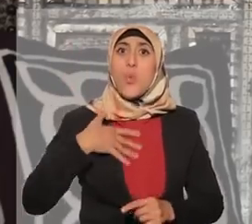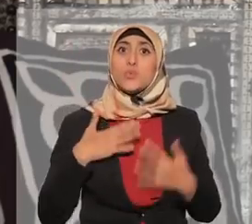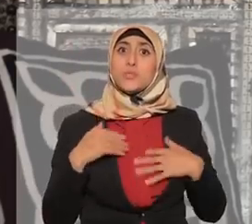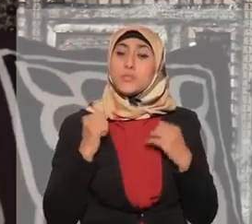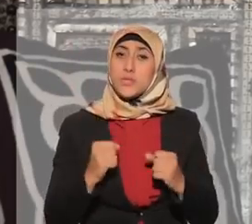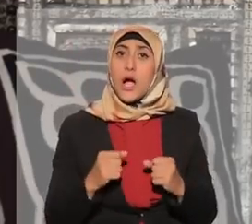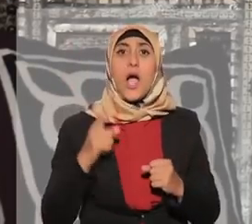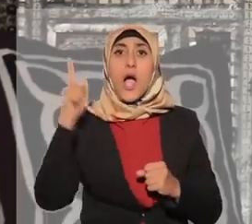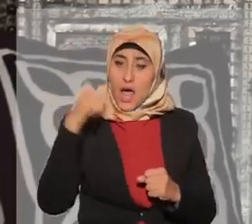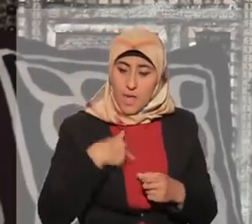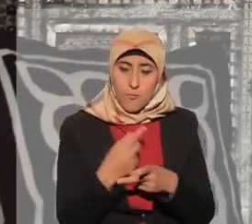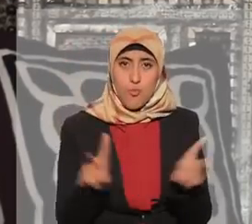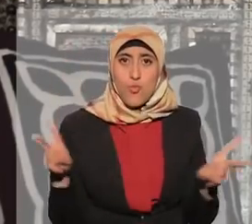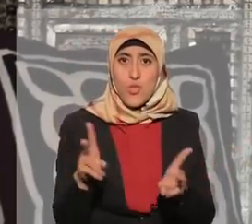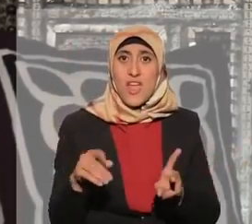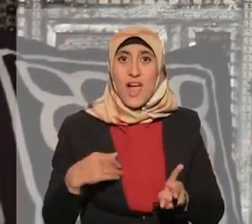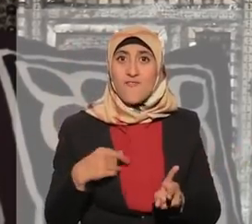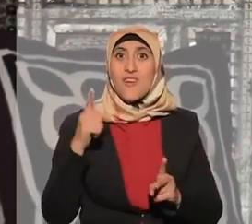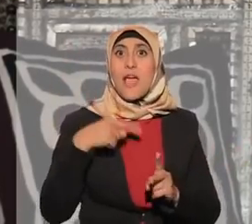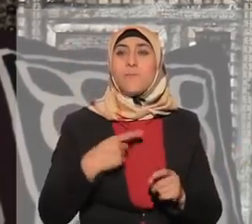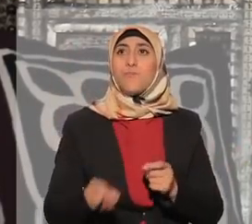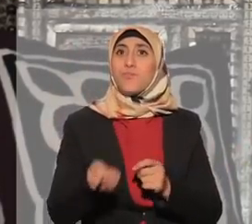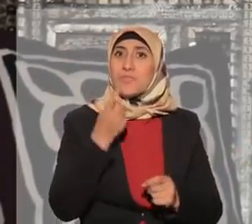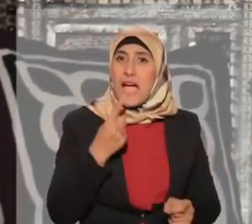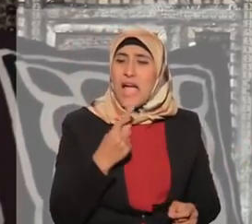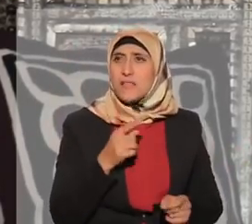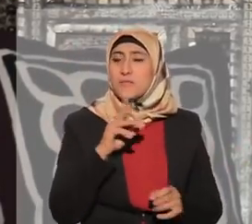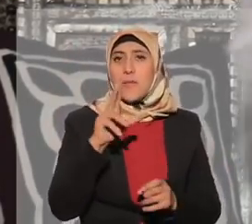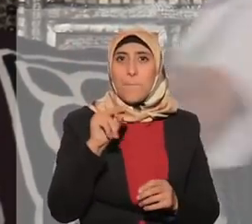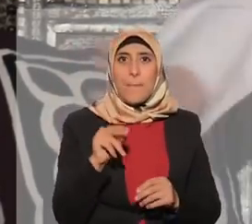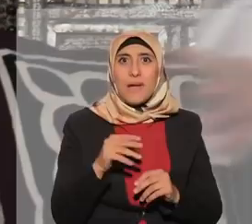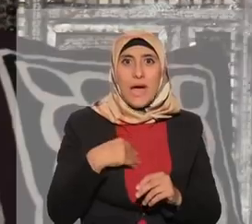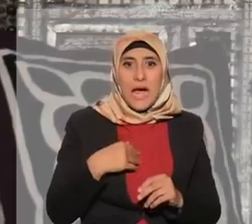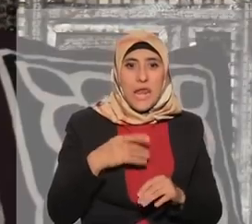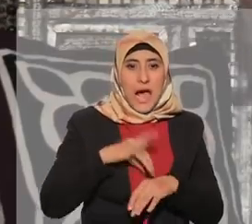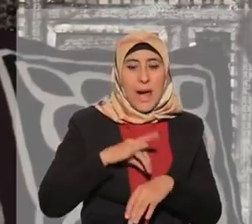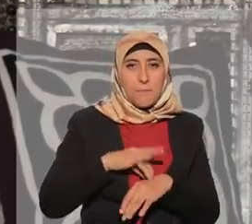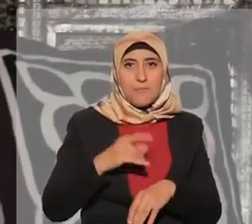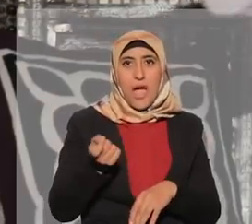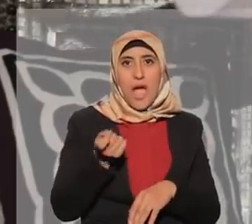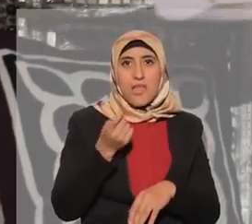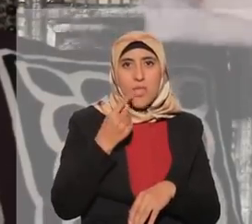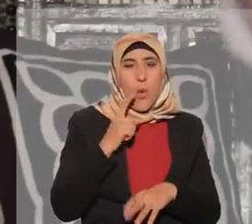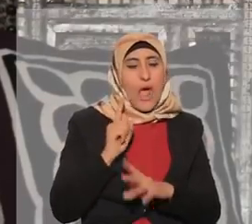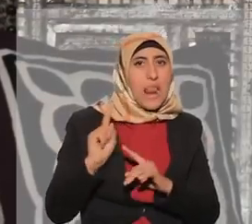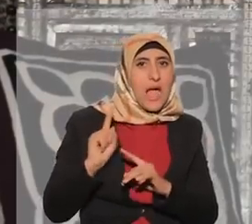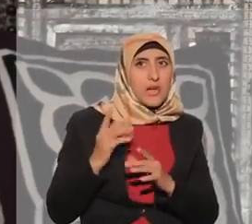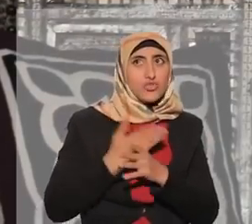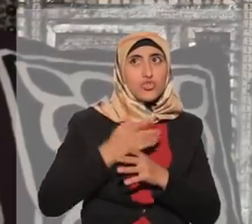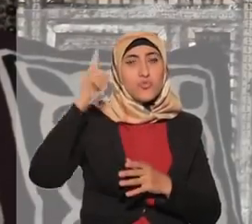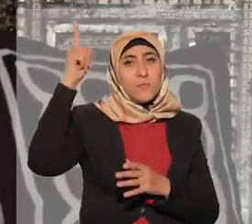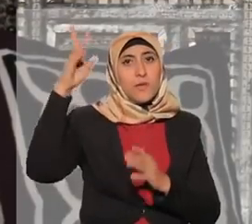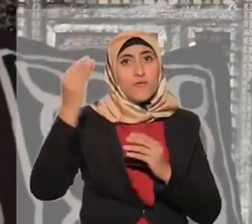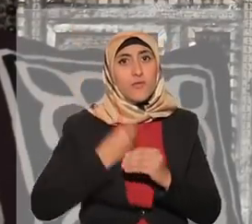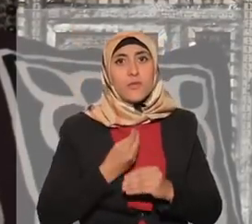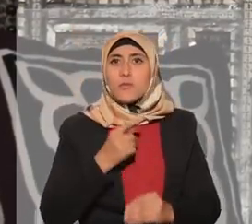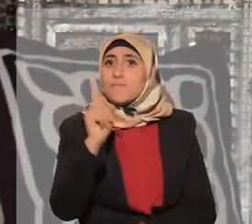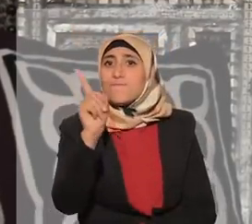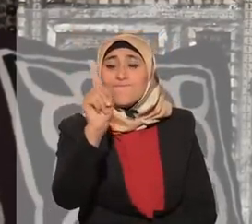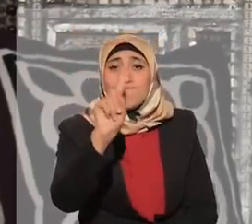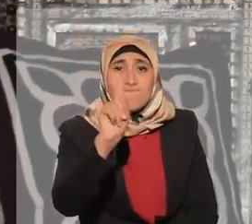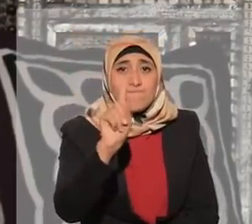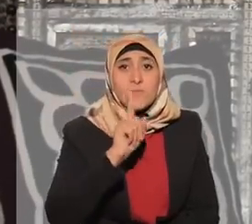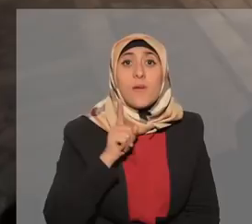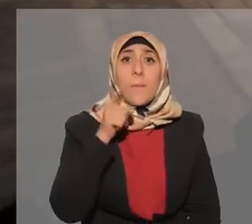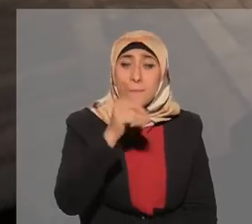رضيت بالصحة. طيب ما تتعالج، ما تحاول تحسن من دخلك؟ لا، هذا عالم الأسباب، خذ به. الكلام هنا عن شيء في باطنك،